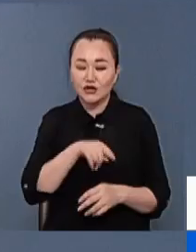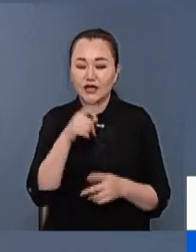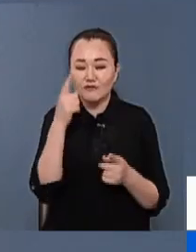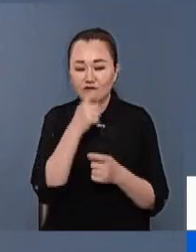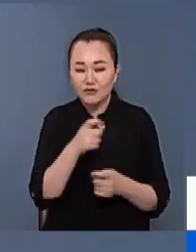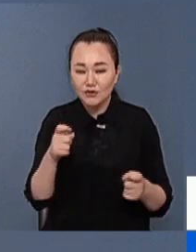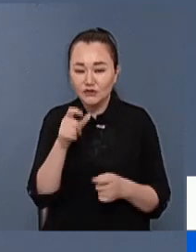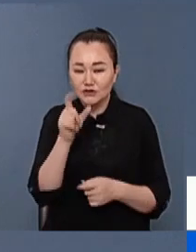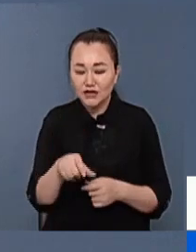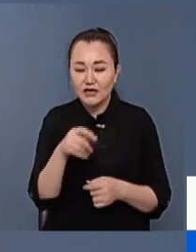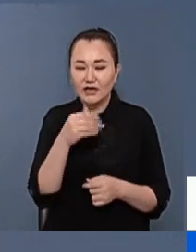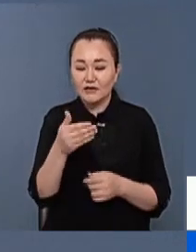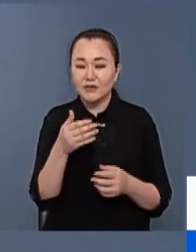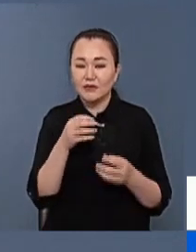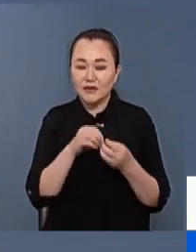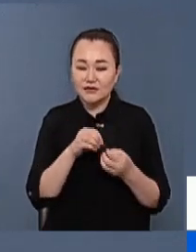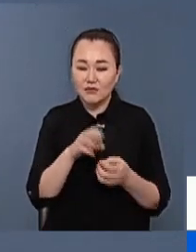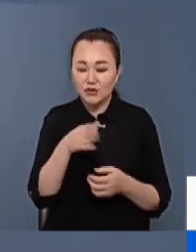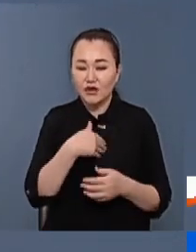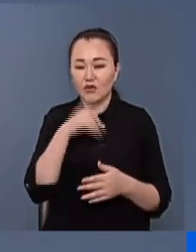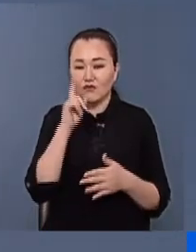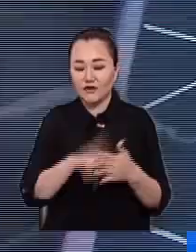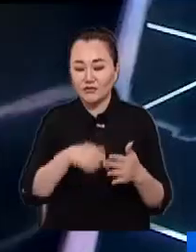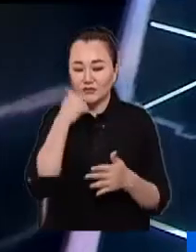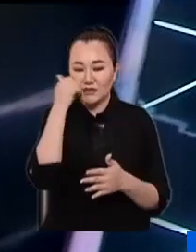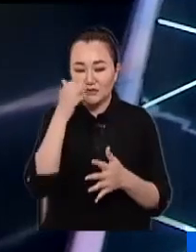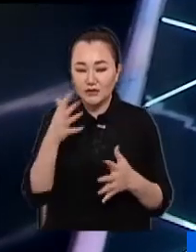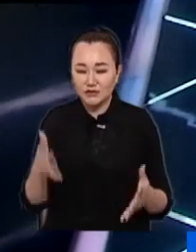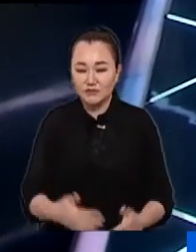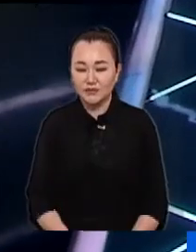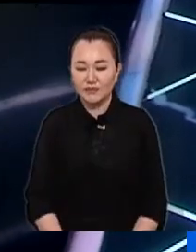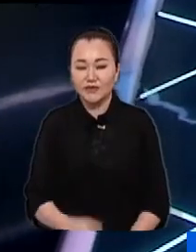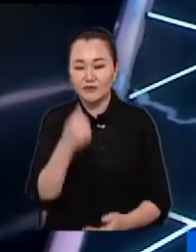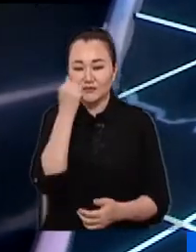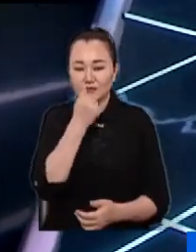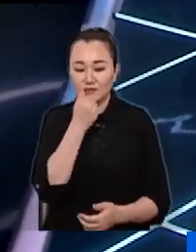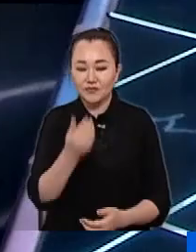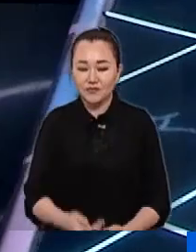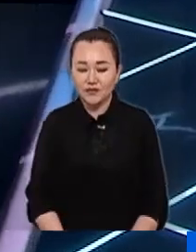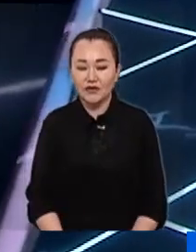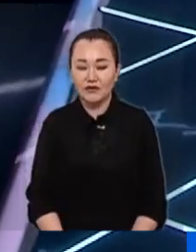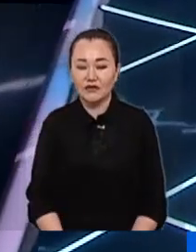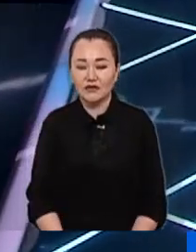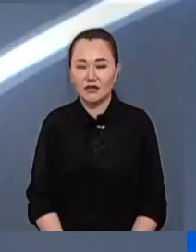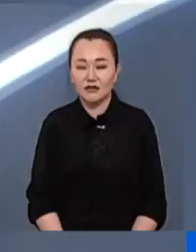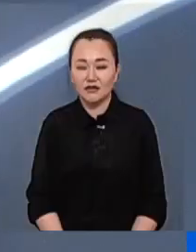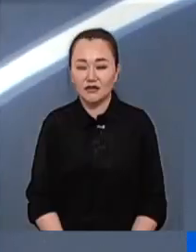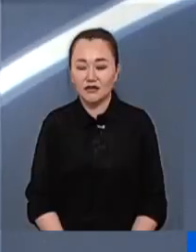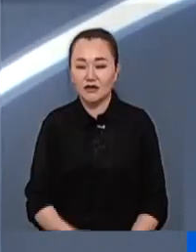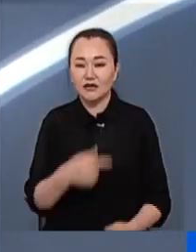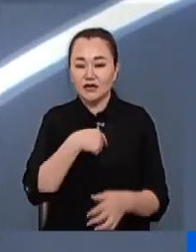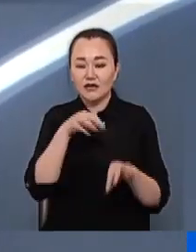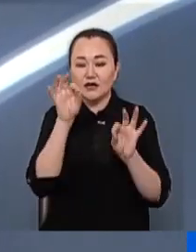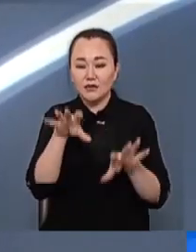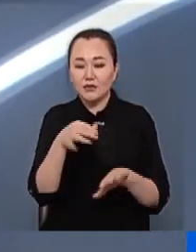и всегда им остаетесь, я в этом уверен. Спасибо огромное. Спасибо большое. Спасибо большое. Спасибо. А я